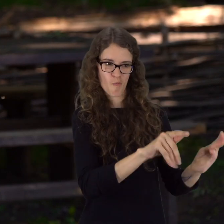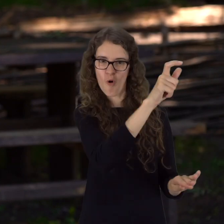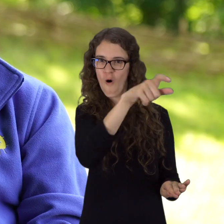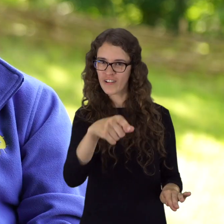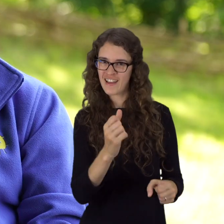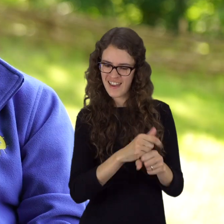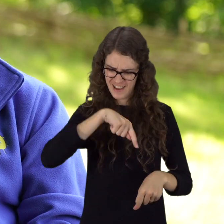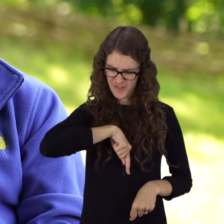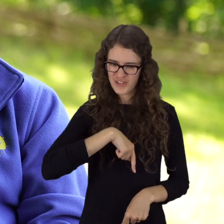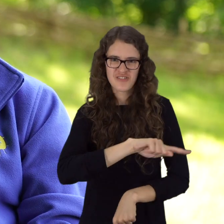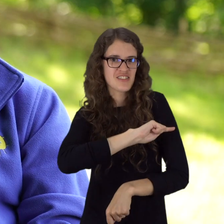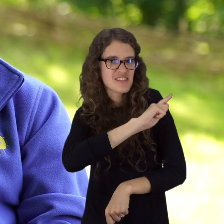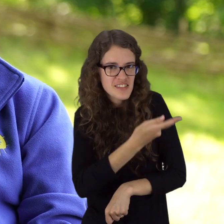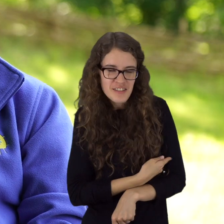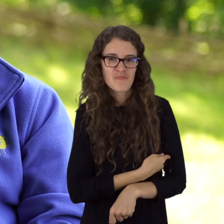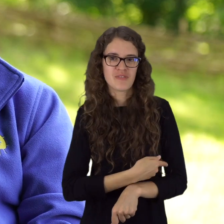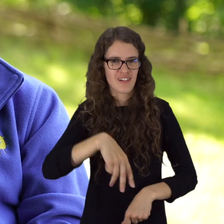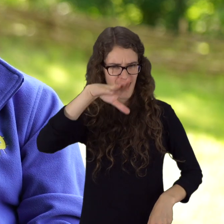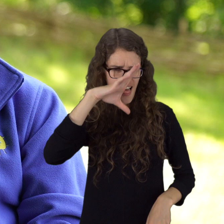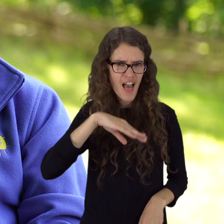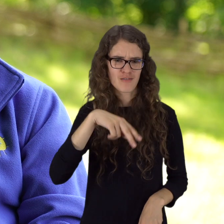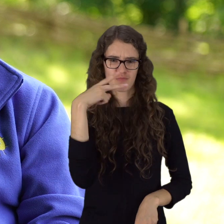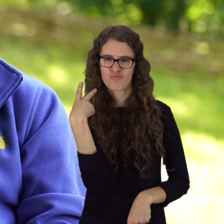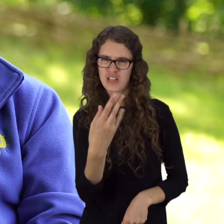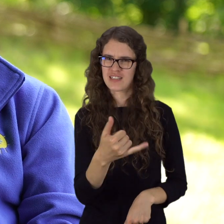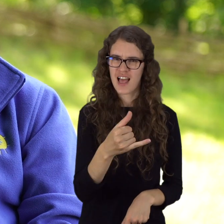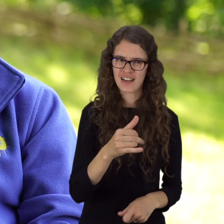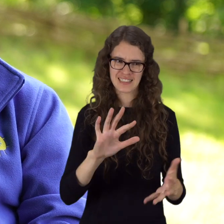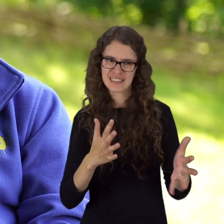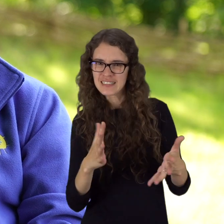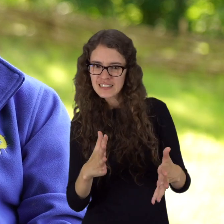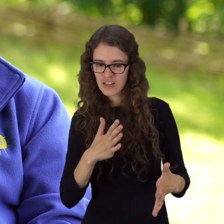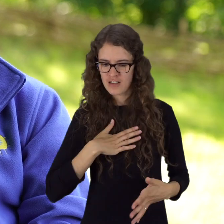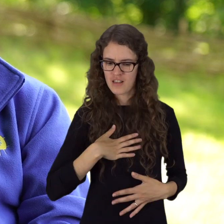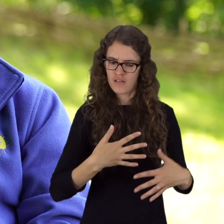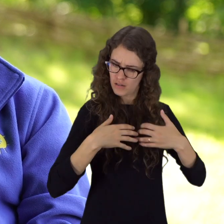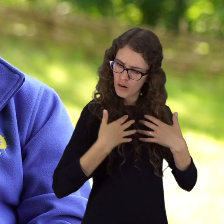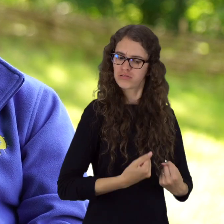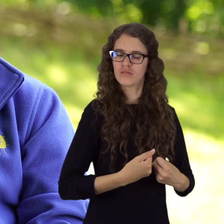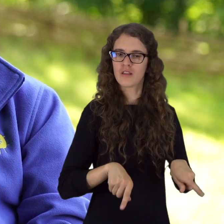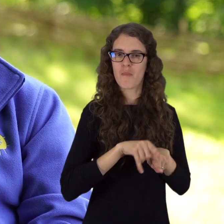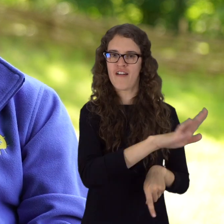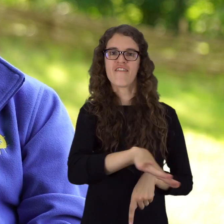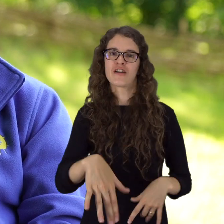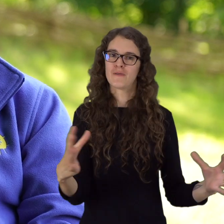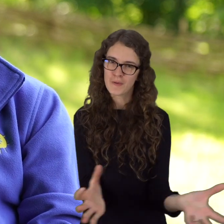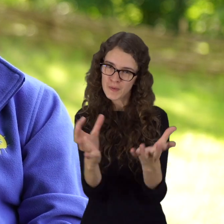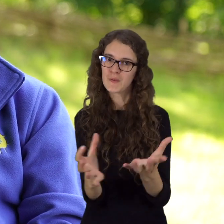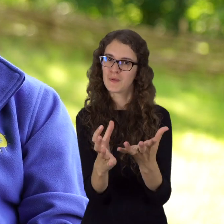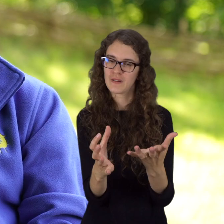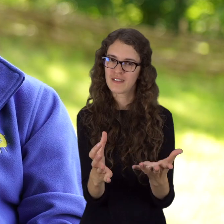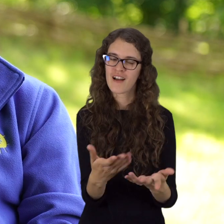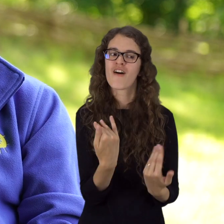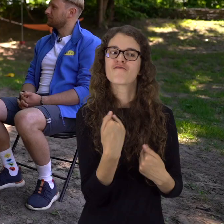lauko šalčio, bet ir patiems ugdytojams reikia tokio vidinio stiprumo, ta, na, tokios sudėtingas kartais atšiūras algas pakelti ir dar visus